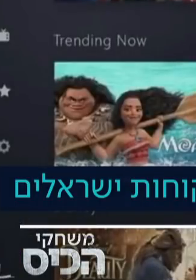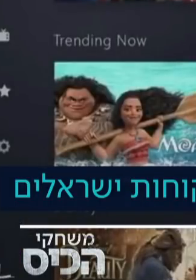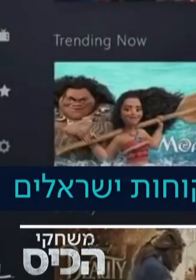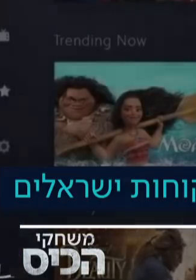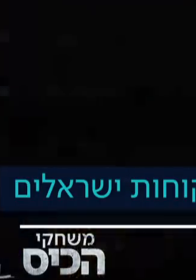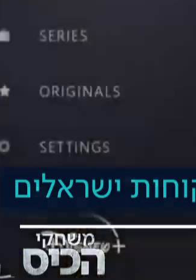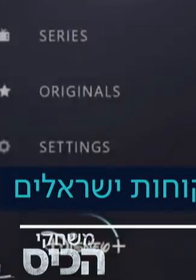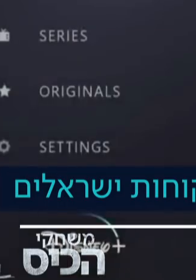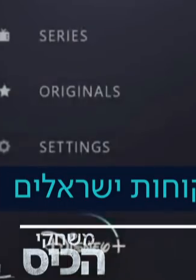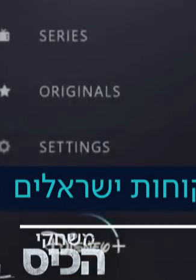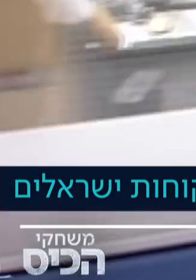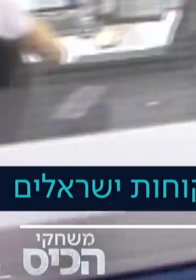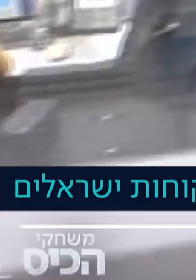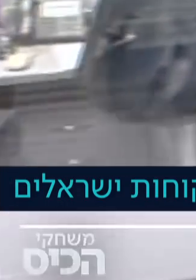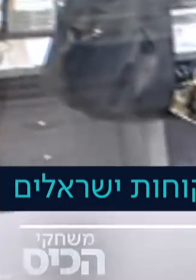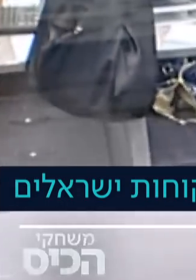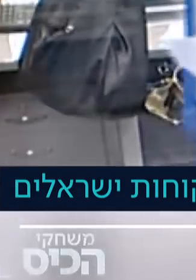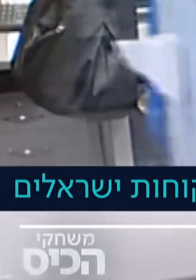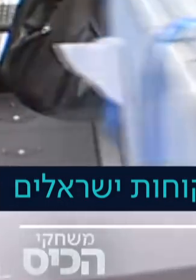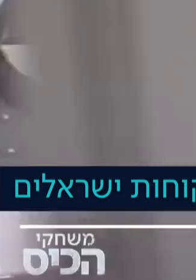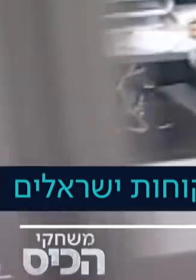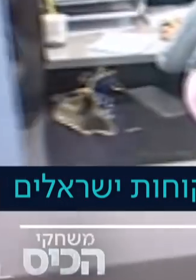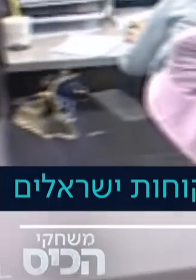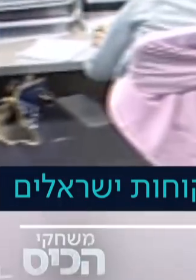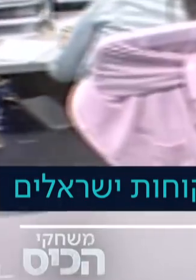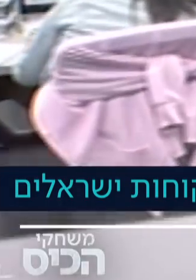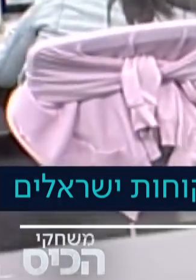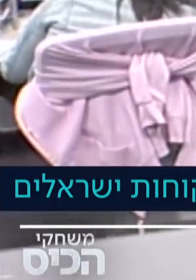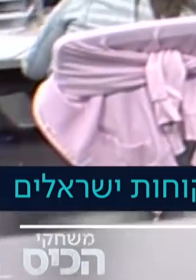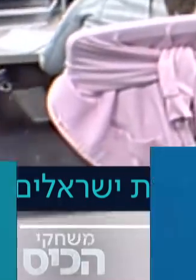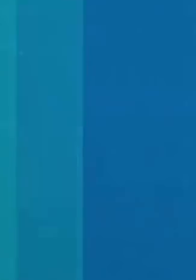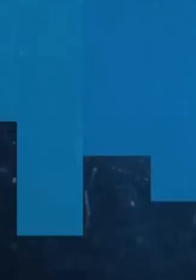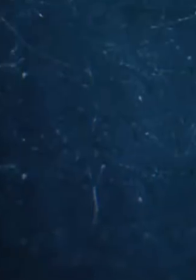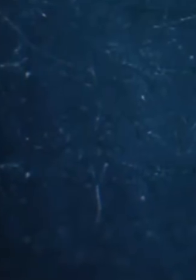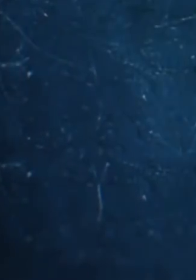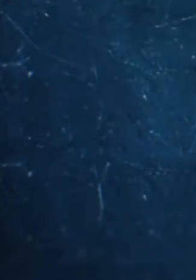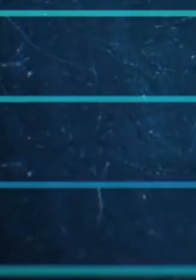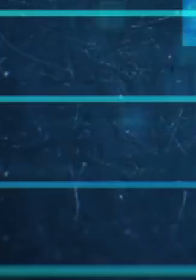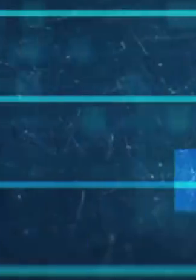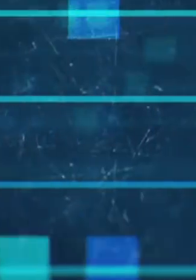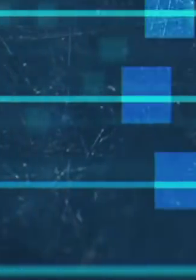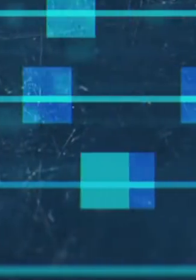בינלאומיות שמתרגמות תכנים לעברית, וזה עוד לפני שדיברנו על יס והוט.